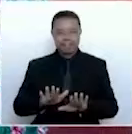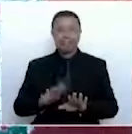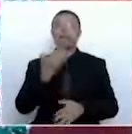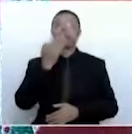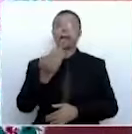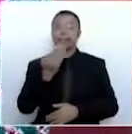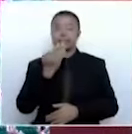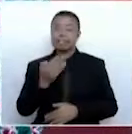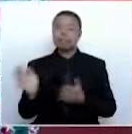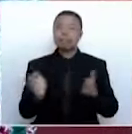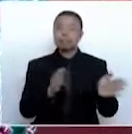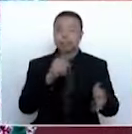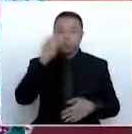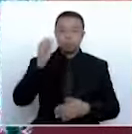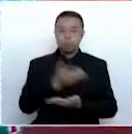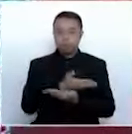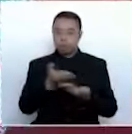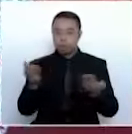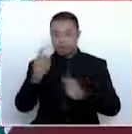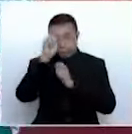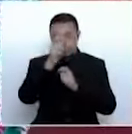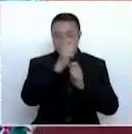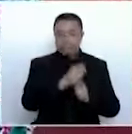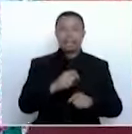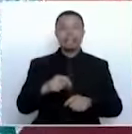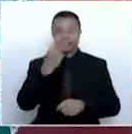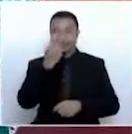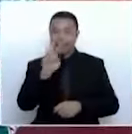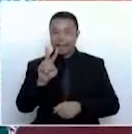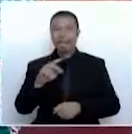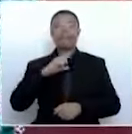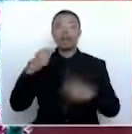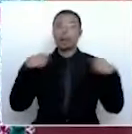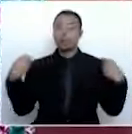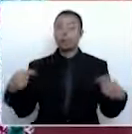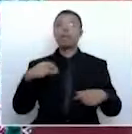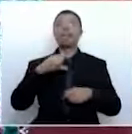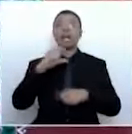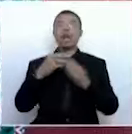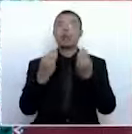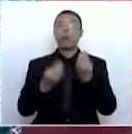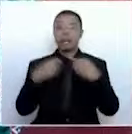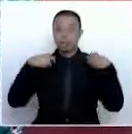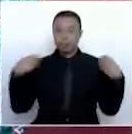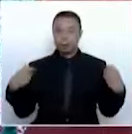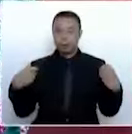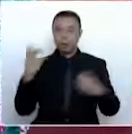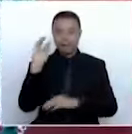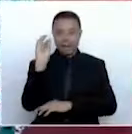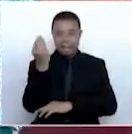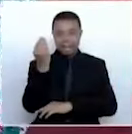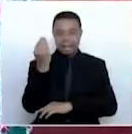Terima kasih. Dan Bapak Ibu hadirin yang terhormat, dan inilah pasangan calon gubernur dan calon wakil gubernur